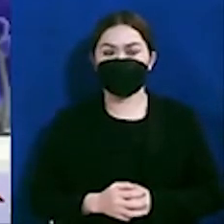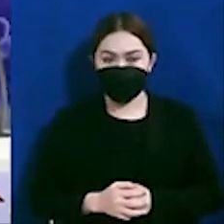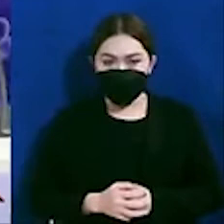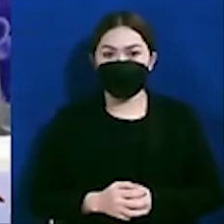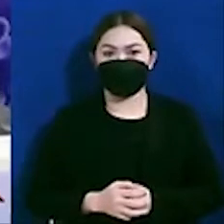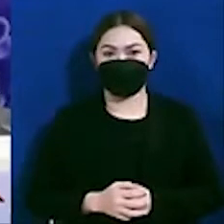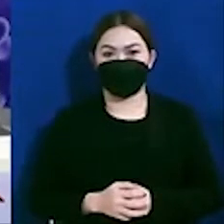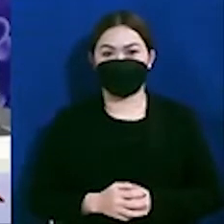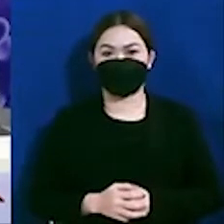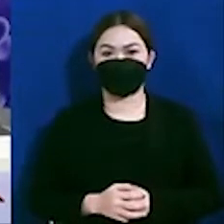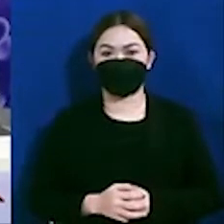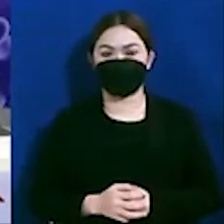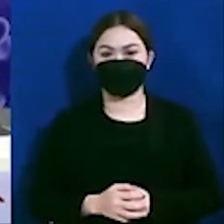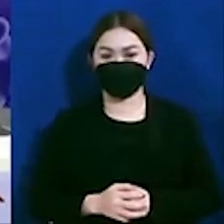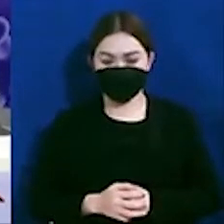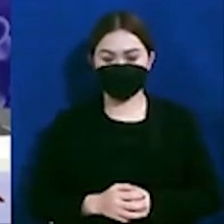ครับ